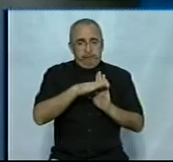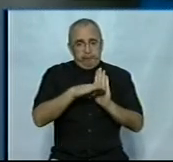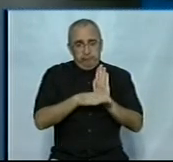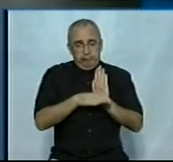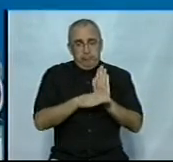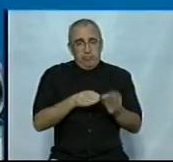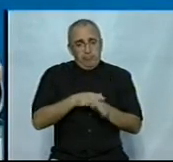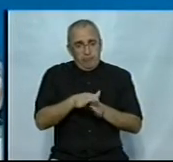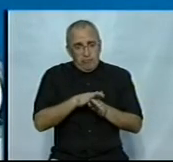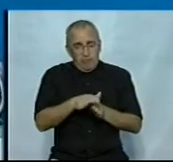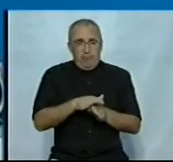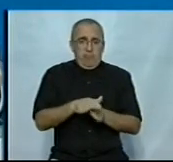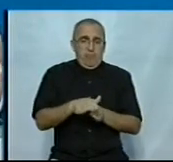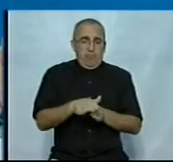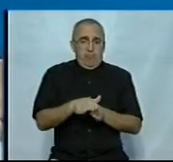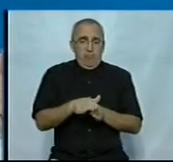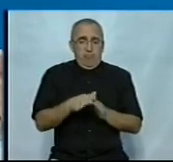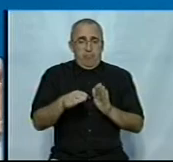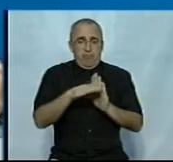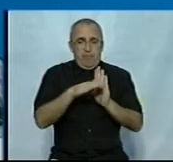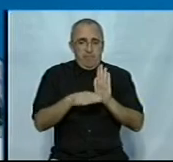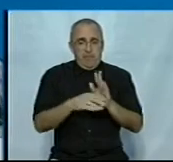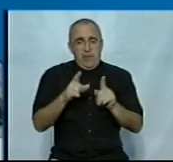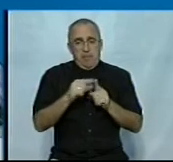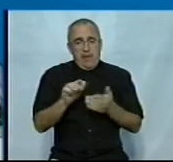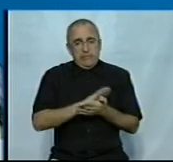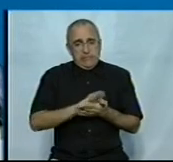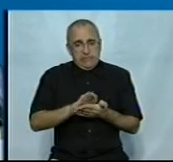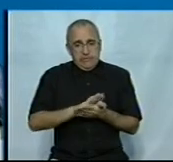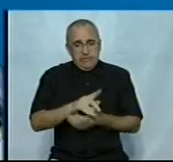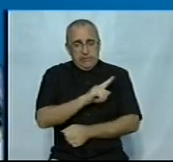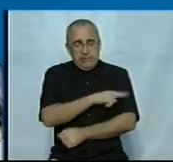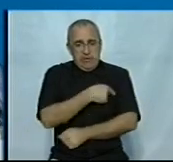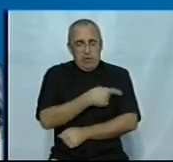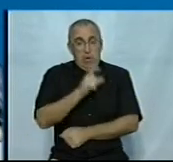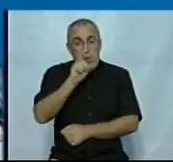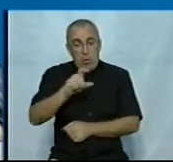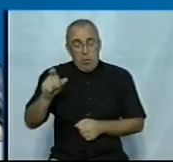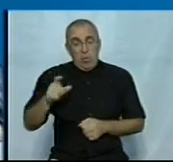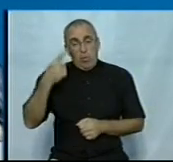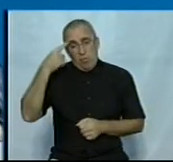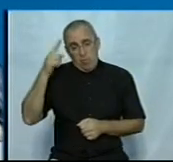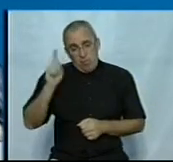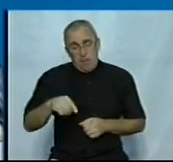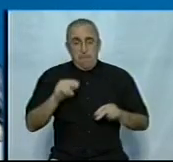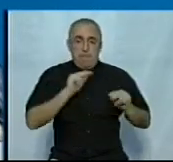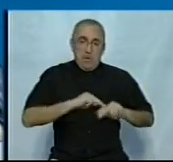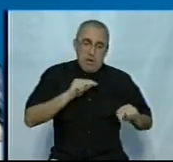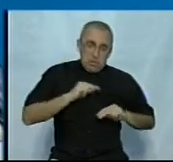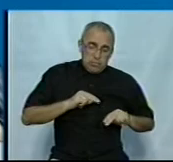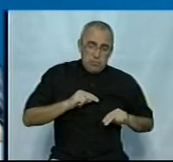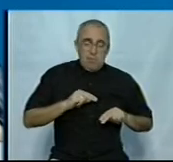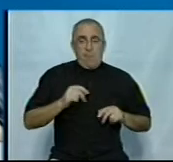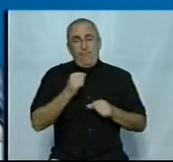у дотриманні і виконанні правил санітарії. І я впевнений, що наші люди вміють і працювати, вміють